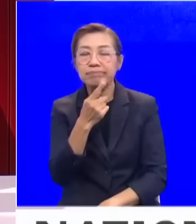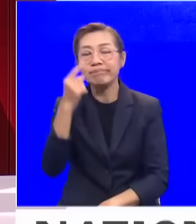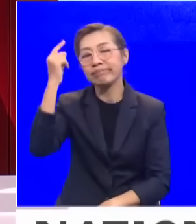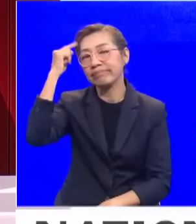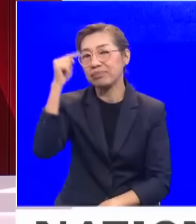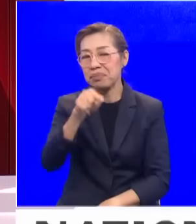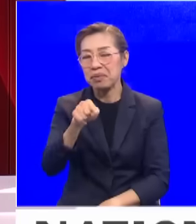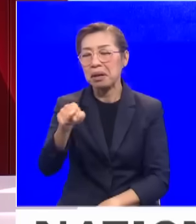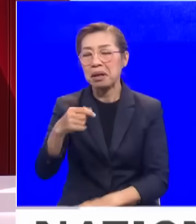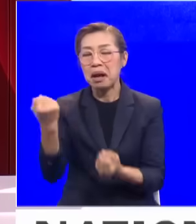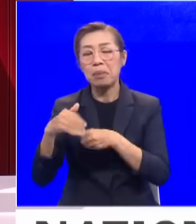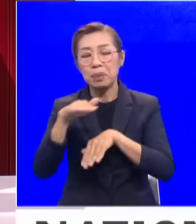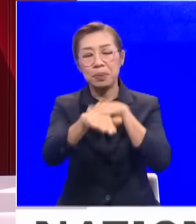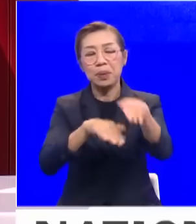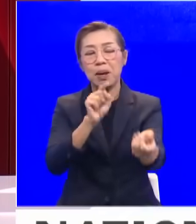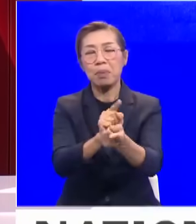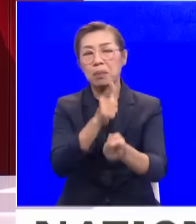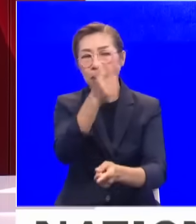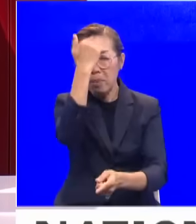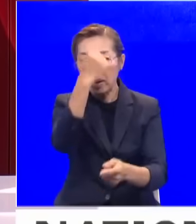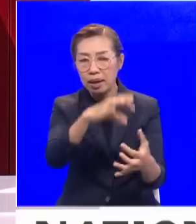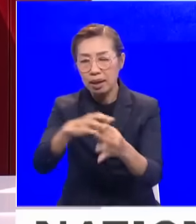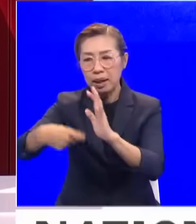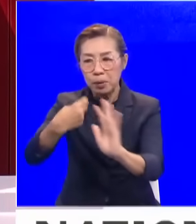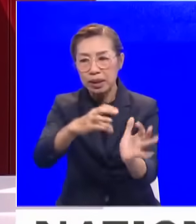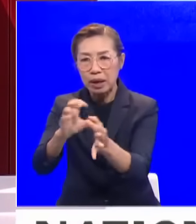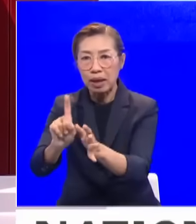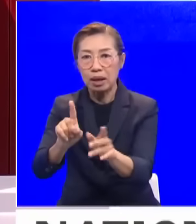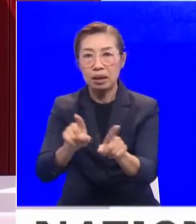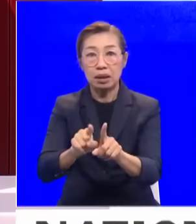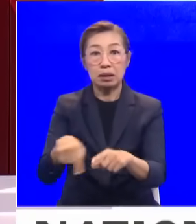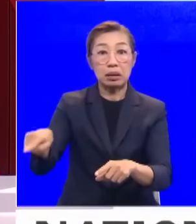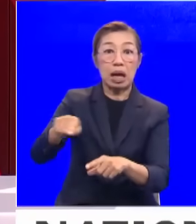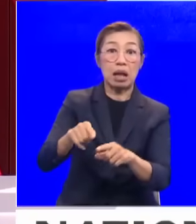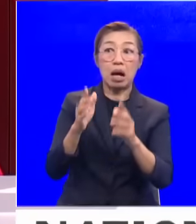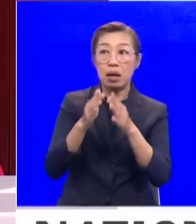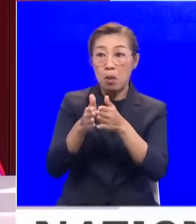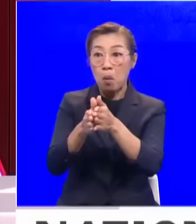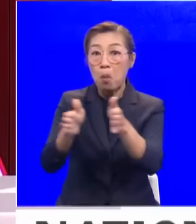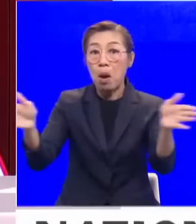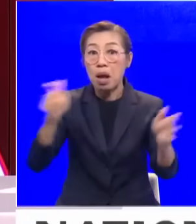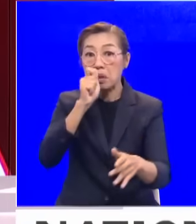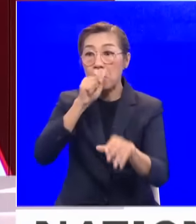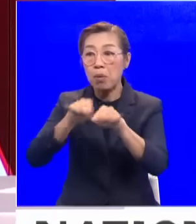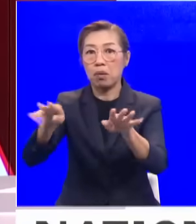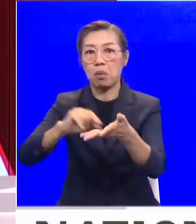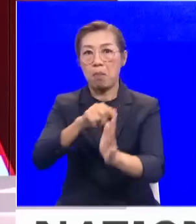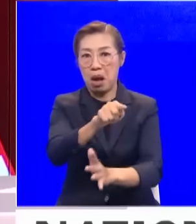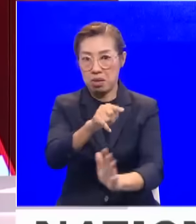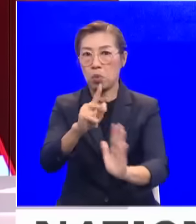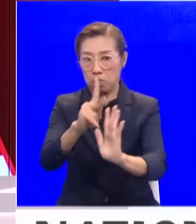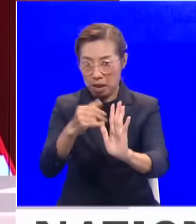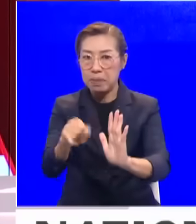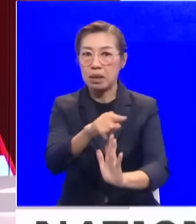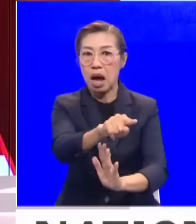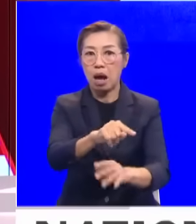าปัจจัยนั้นมันเกิดเพราะปัจจัยนี้หรือเปล่าแต่ว่าถ้าเกิดว่าเป็นบรรดาอย่างเงี้ยเขาก็ไม่พูดกันหรอกเพราะว่าเดี๋ยวมันจะเป็นการครอบงำพรรคการเมืองหรือเปล่า